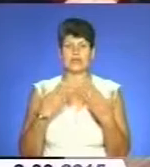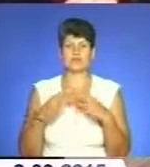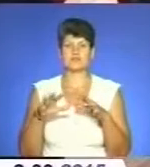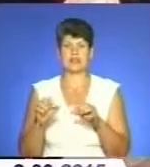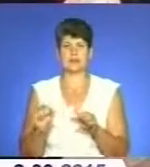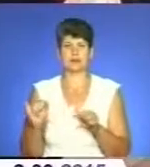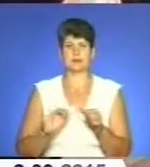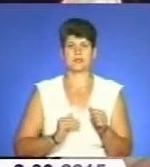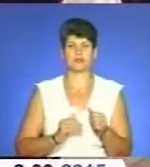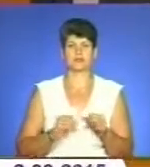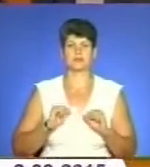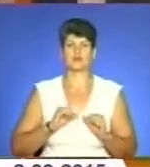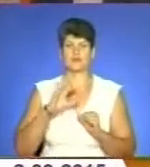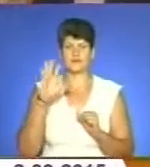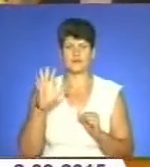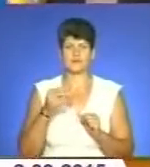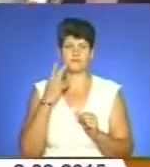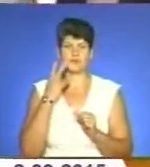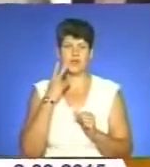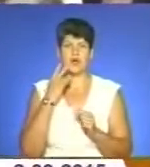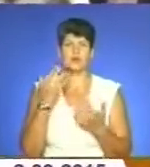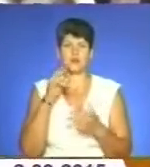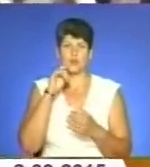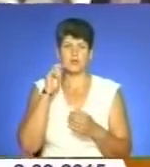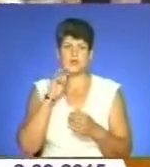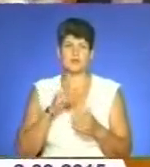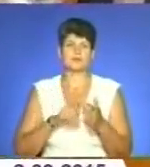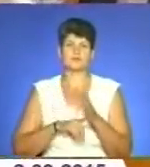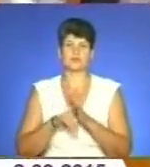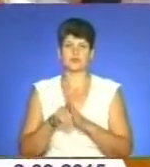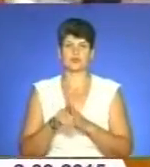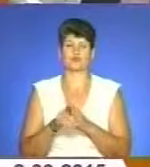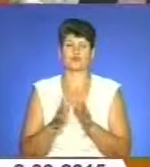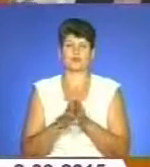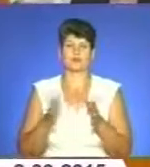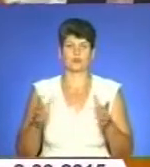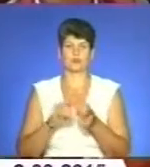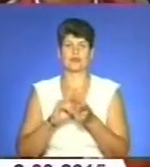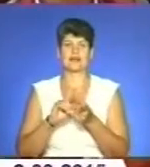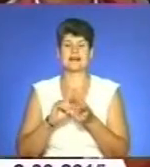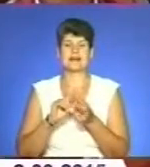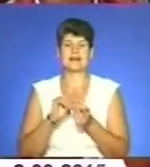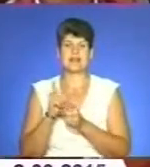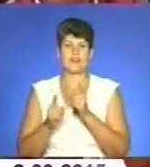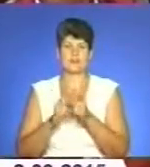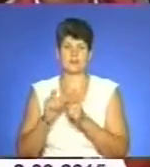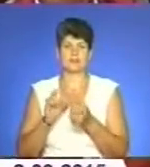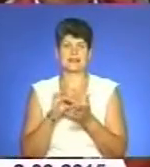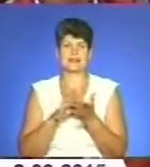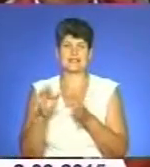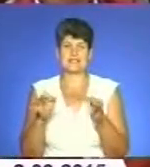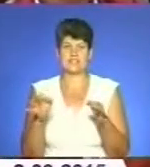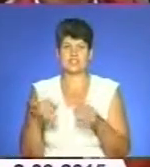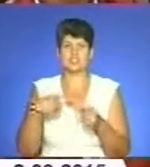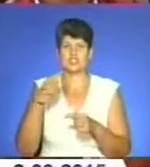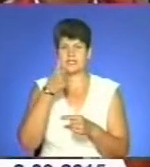намагаються завжди усі. А оскільки Україна на старті масштабної реформи децентралізації і вже через рік сформовані громади